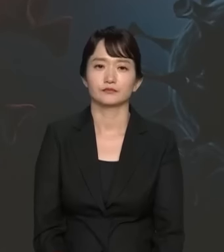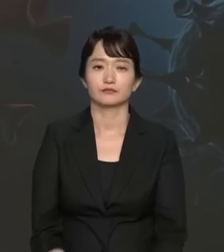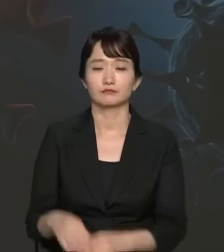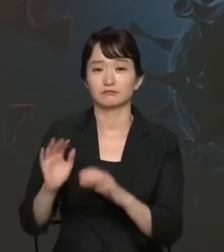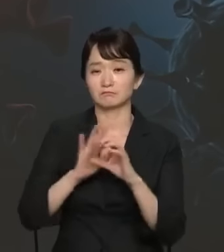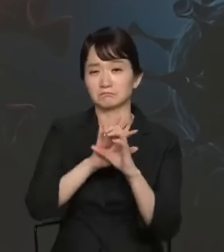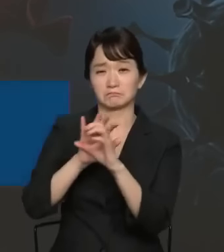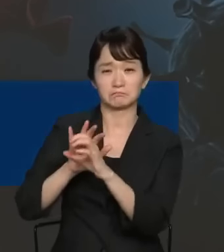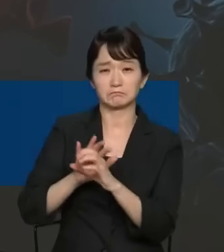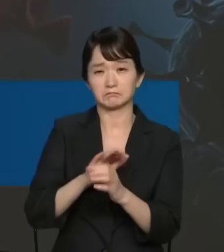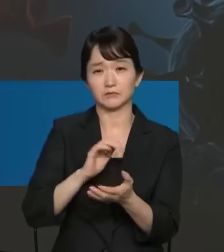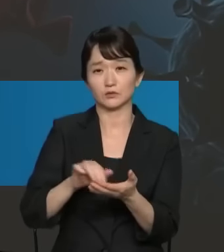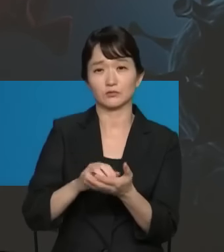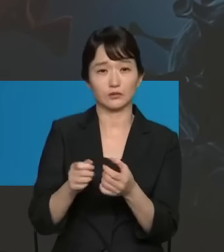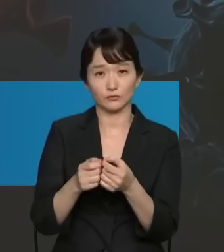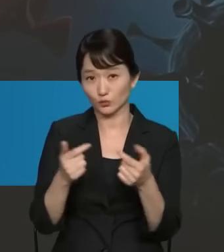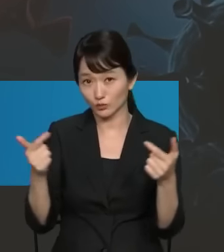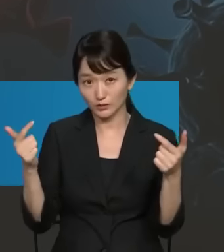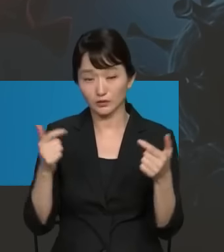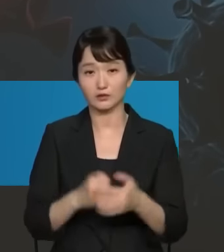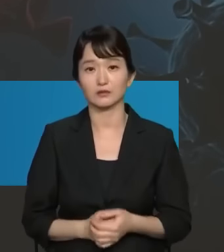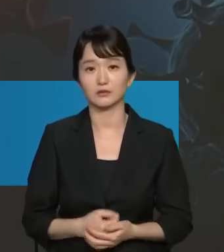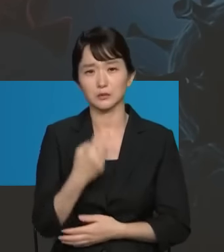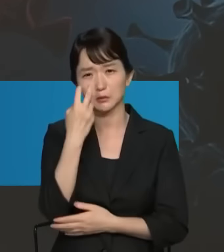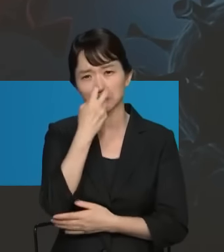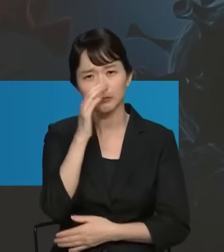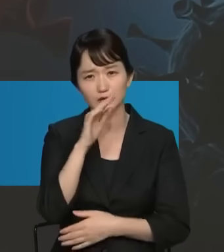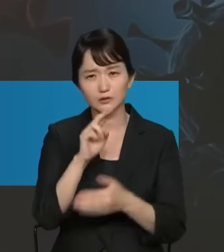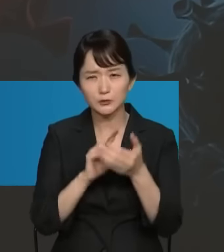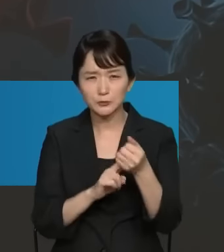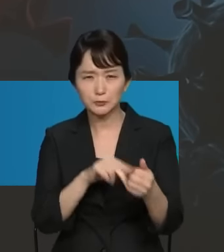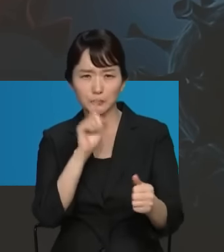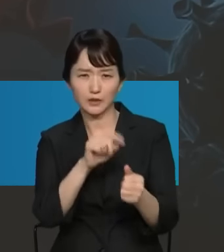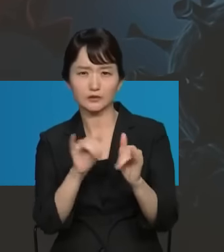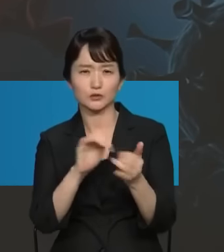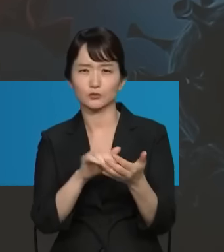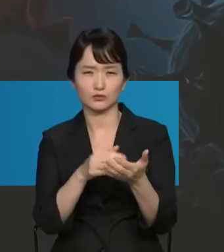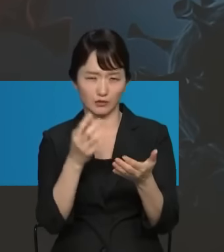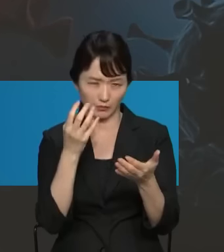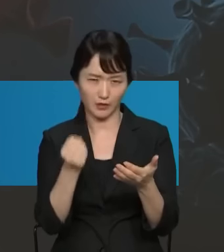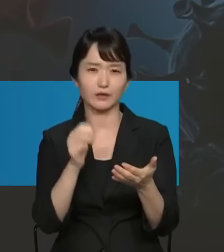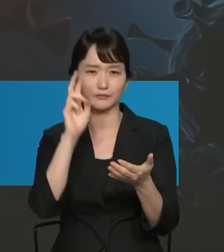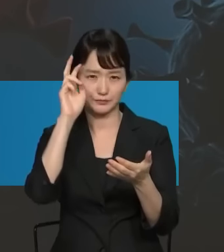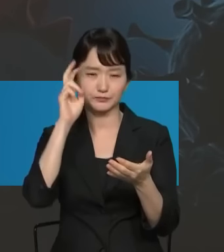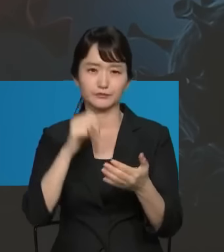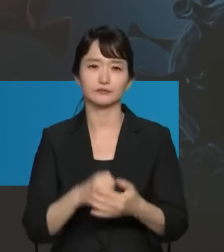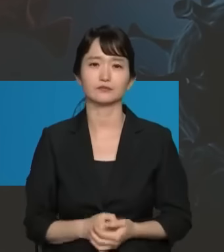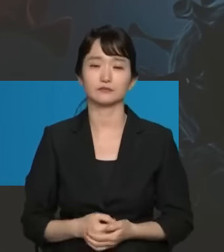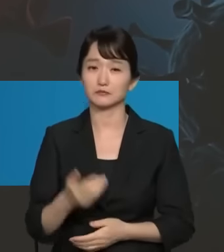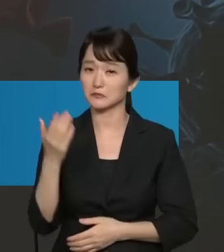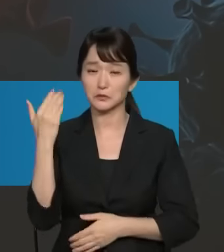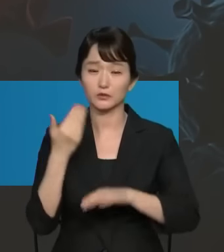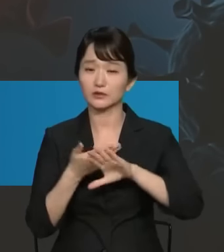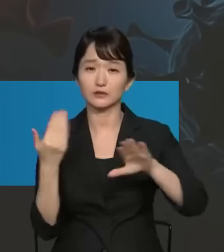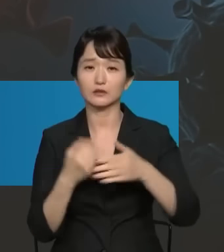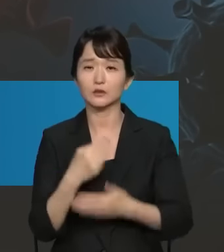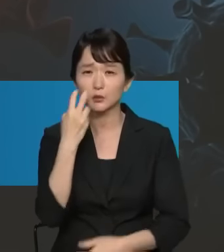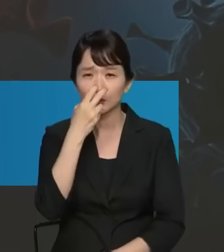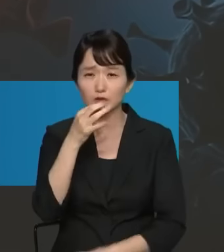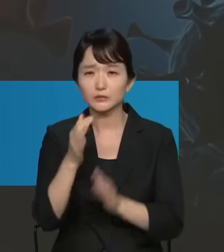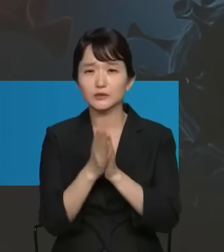이 코로나 환자 수가 계속 늘고 있는 가운데 검사를 안 받은 수문 확진자도 꽤 많을 걸로 보입니다 전과 달리